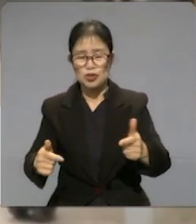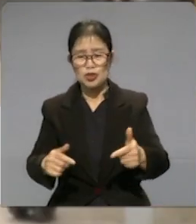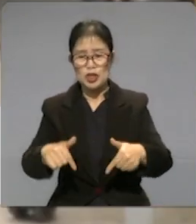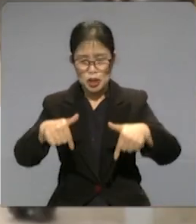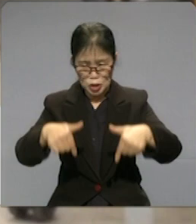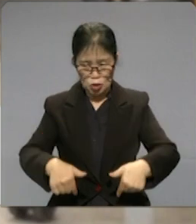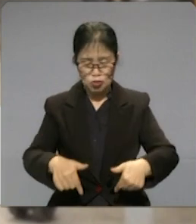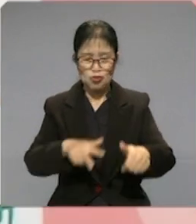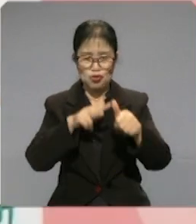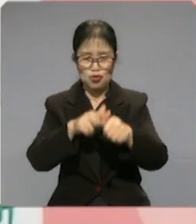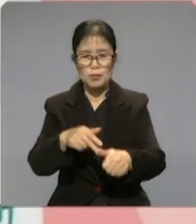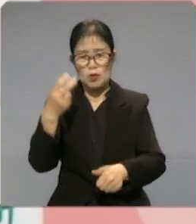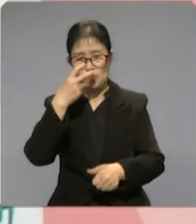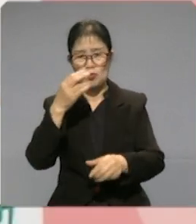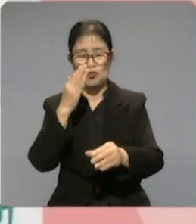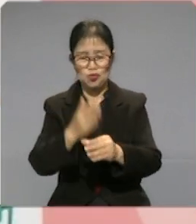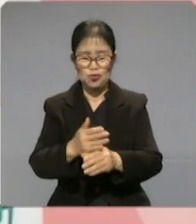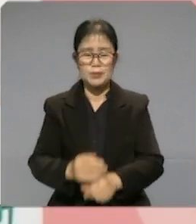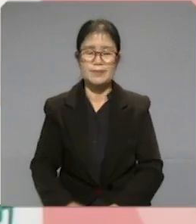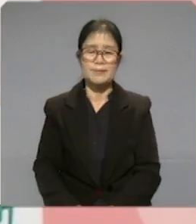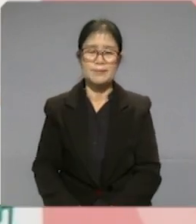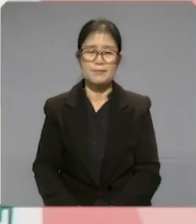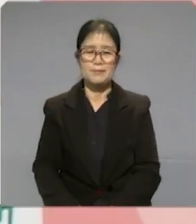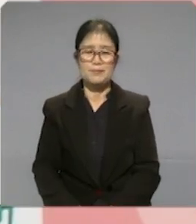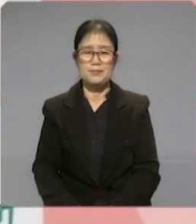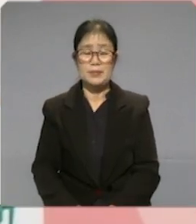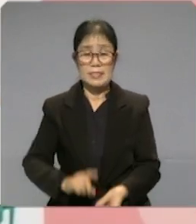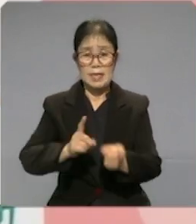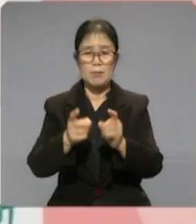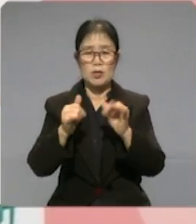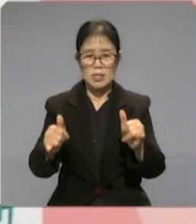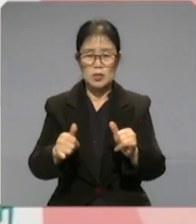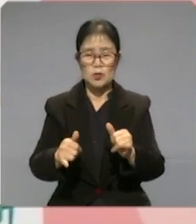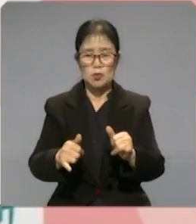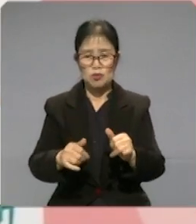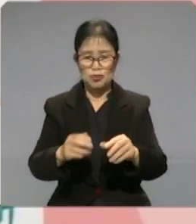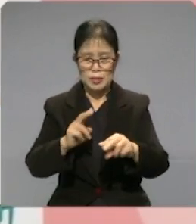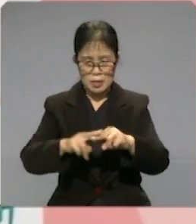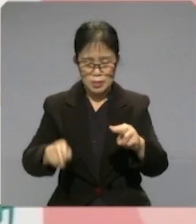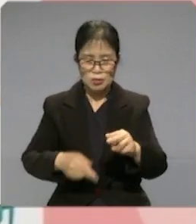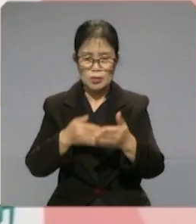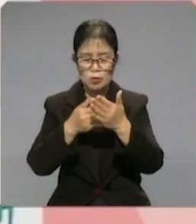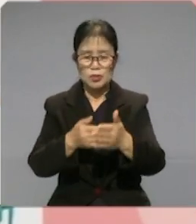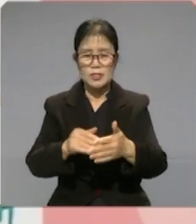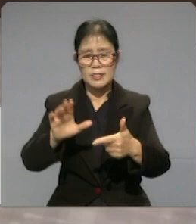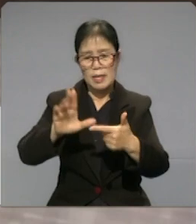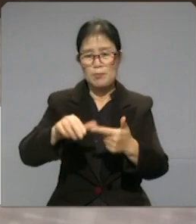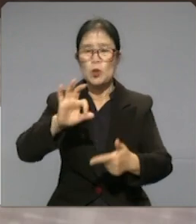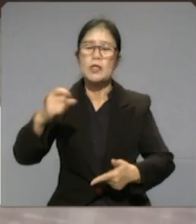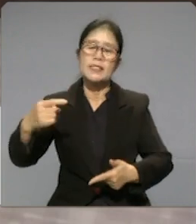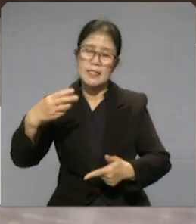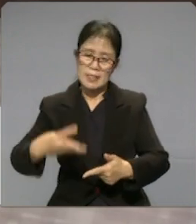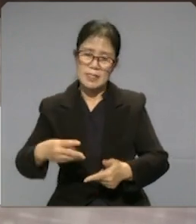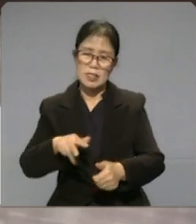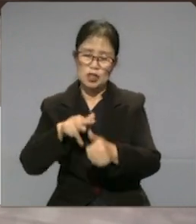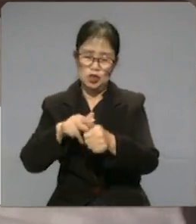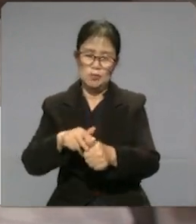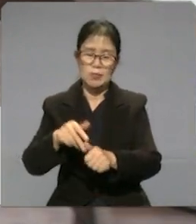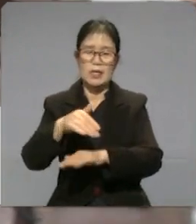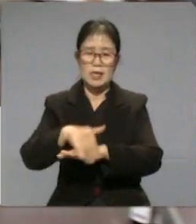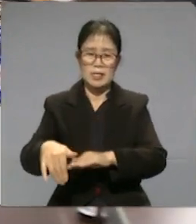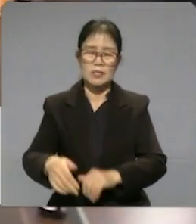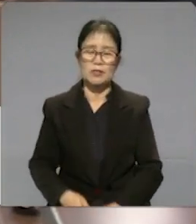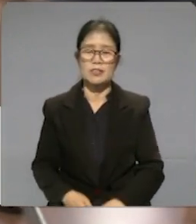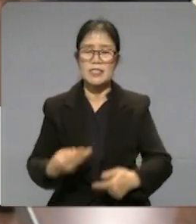출마를 검토하고 있습니다. 고주룡 대변인도 이달 중에 사직서를 내고 남동을에 출마할 예정이고,